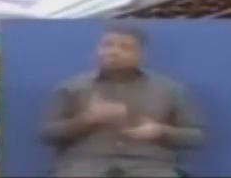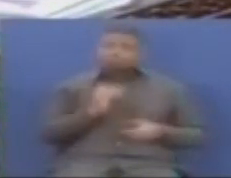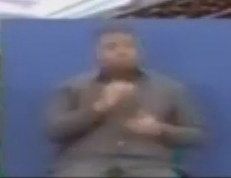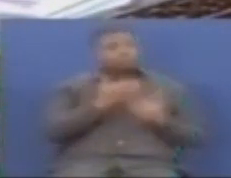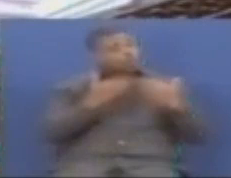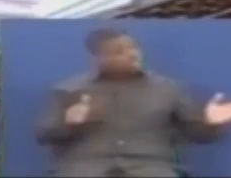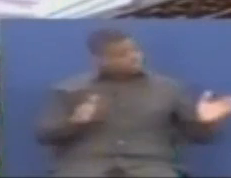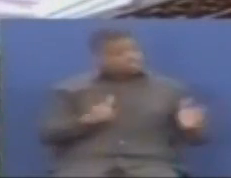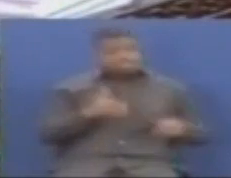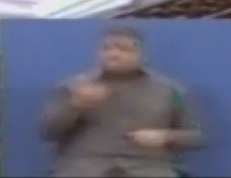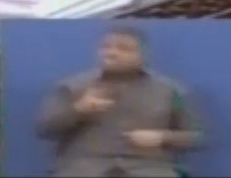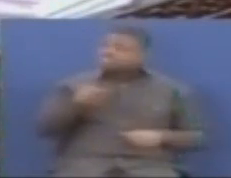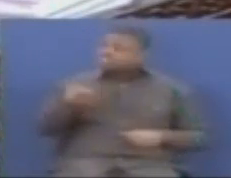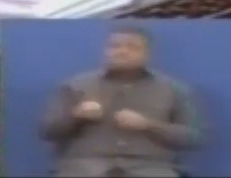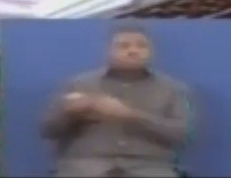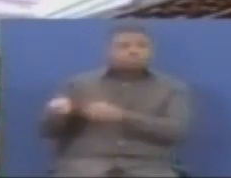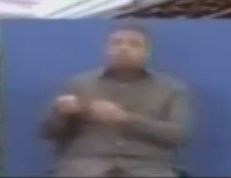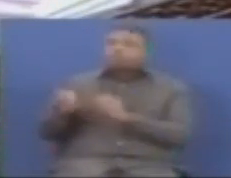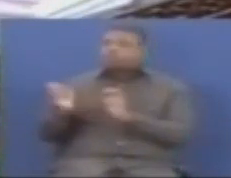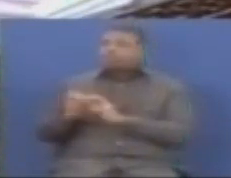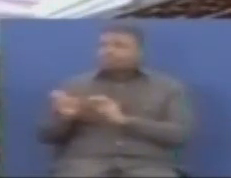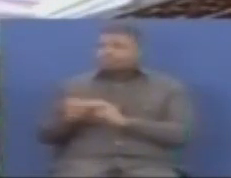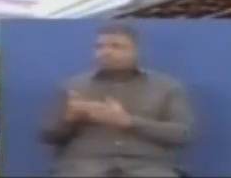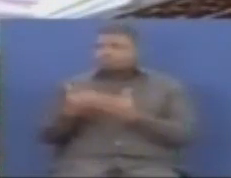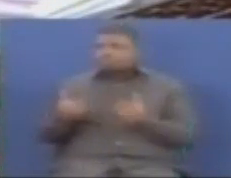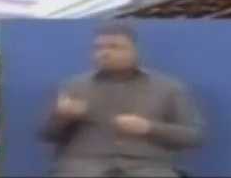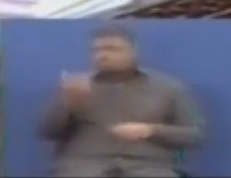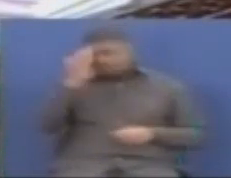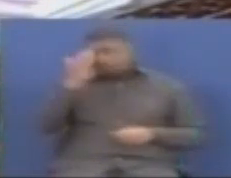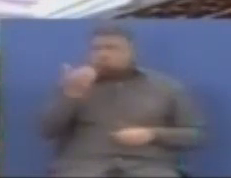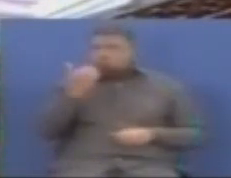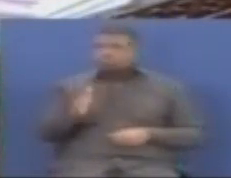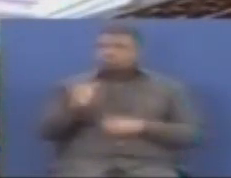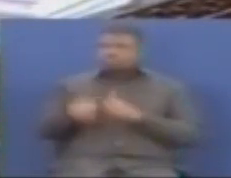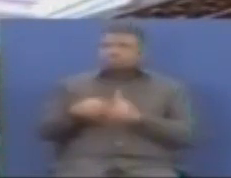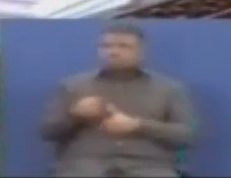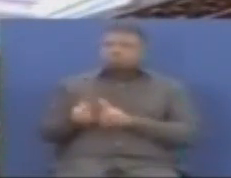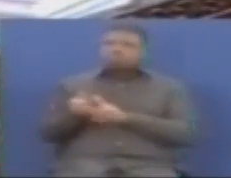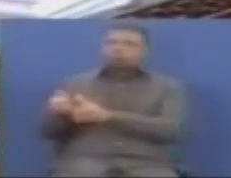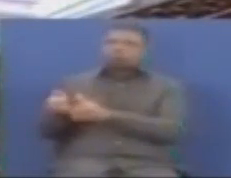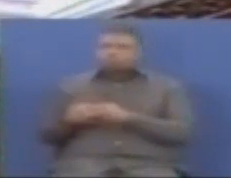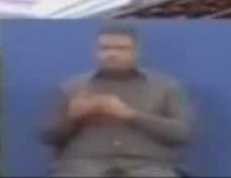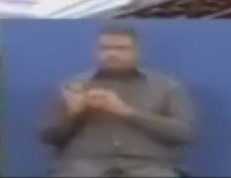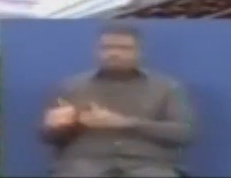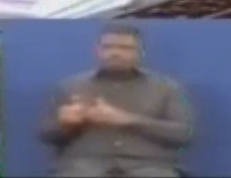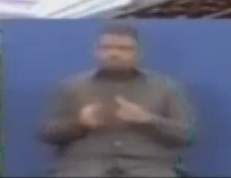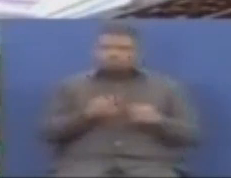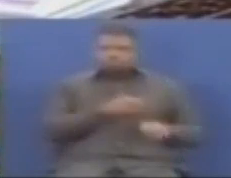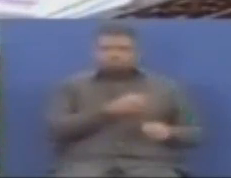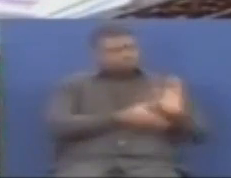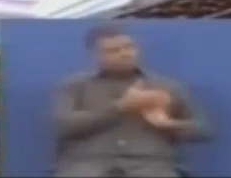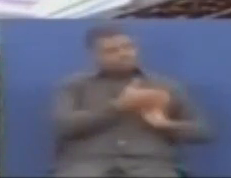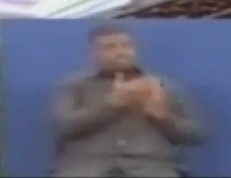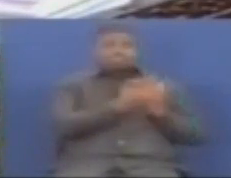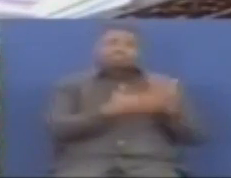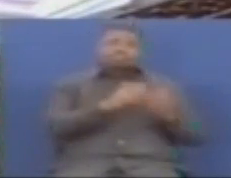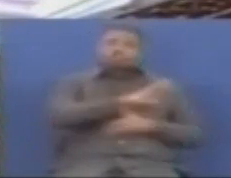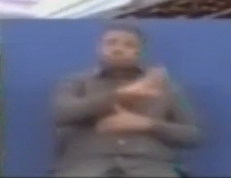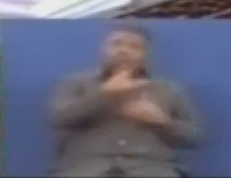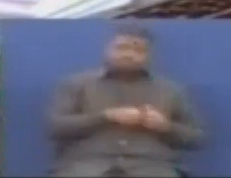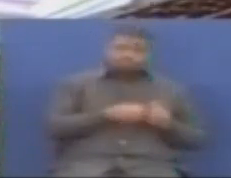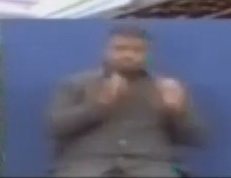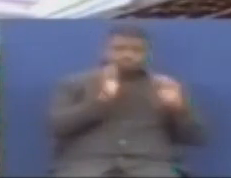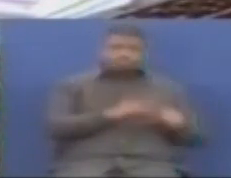mbunge kwamba kijiji cha Itumbi kitapelekewa umeme kwa sababu tunajua umuhimu wa wachimbaji wadogo. Na mpango huu tumewaza kwa nchi nzima, tumemaliza